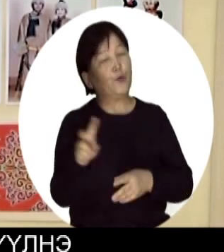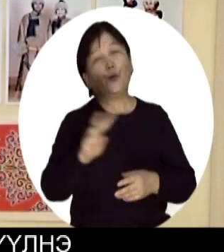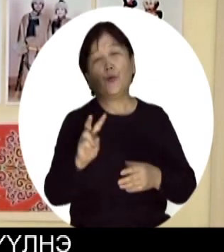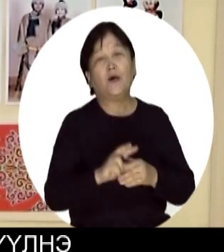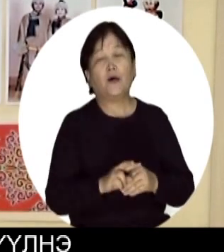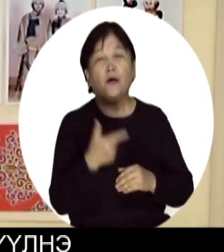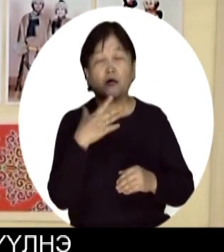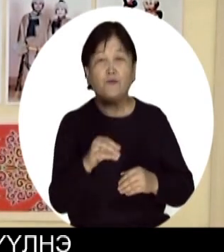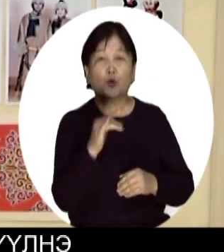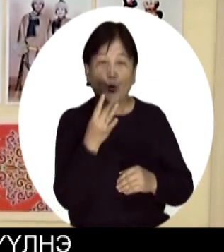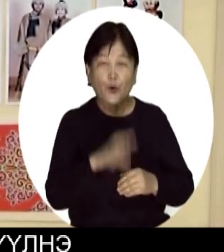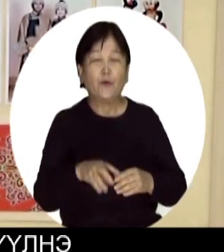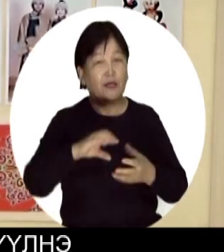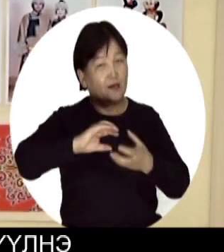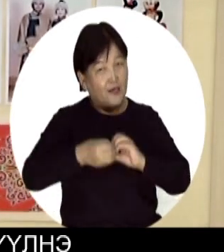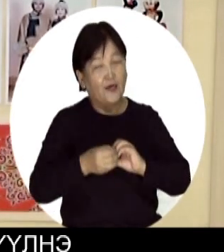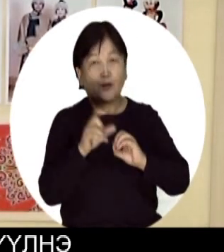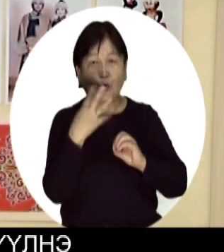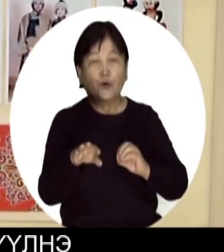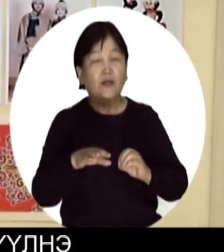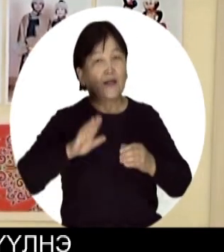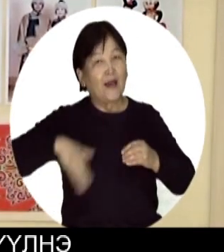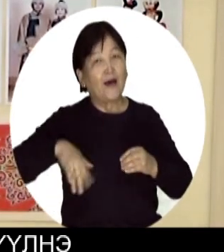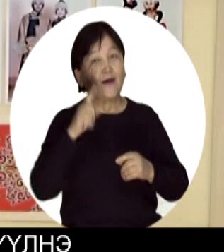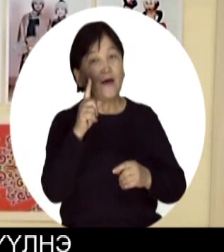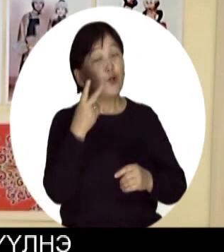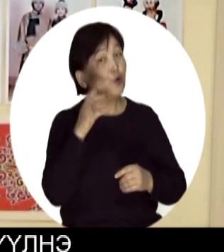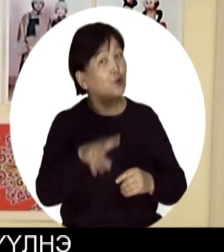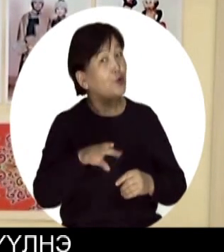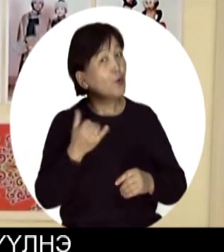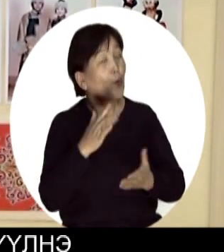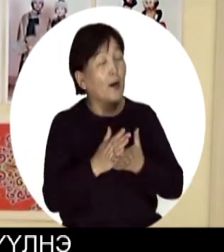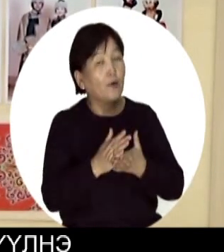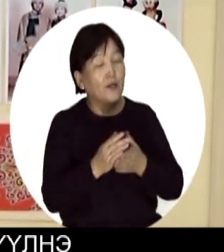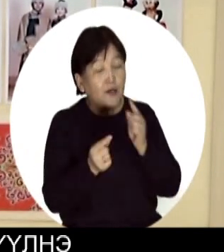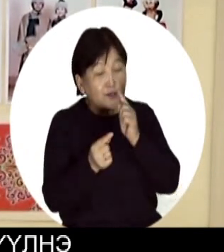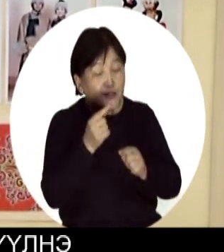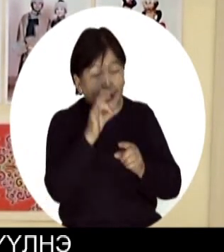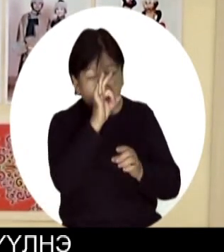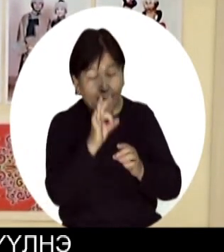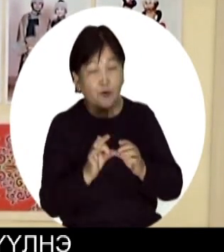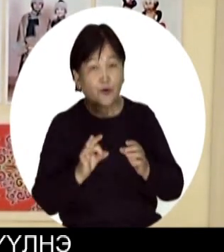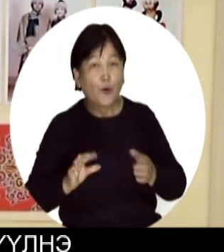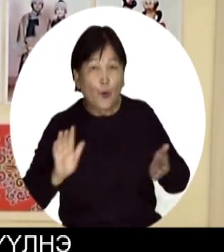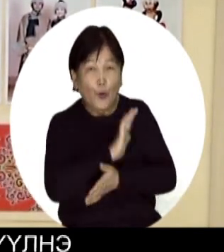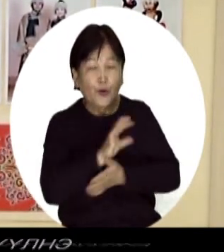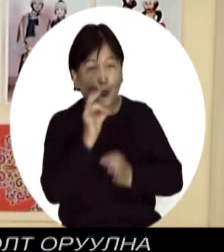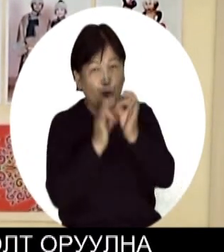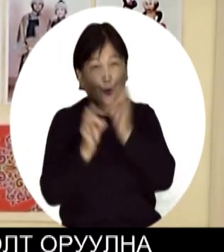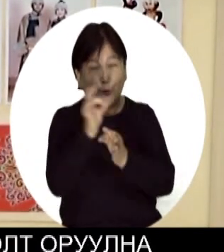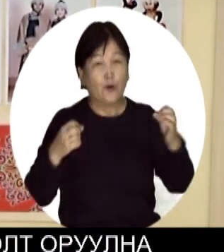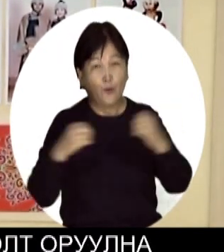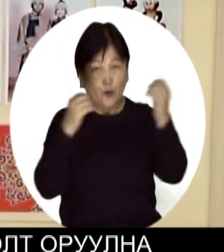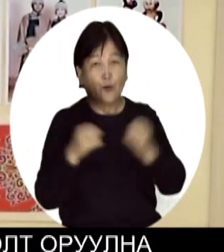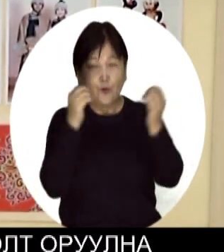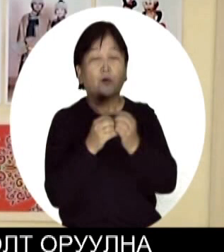уруулыг явуулахын тулд мэдээж дараагийн нэг нөхцөл нь бол магадгүй жижиг хэсгүүдээ илүү хурдтай мөргөлдүүлэх байж болно.